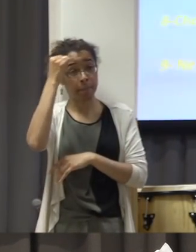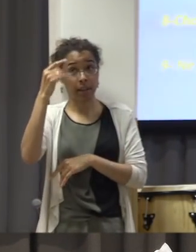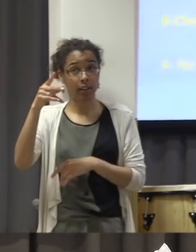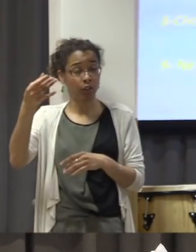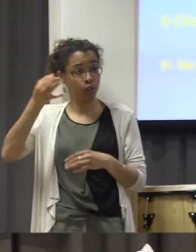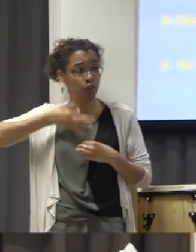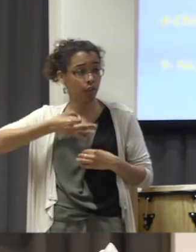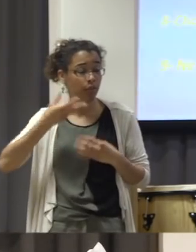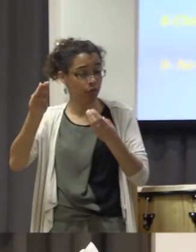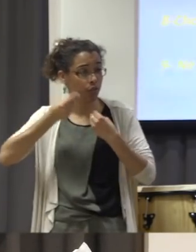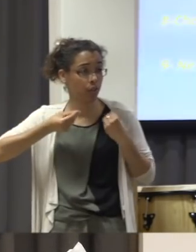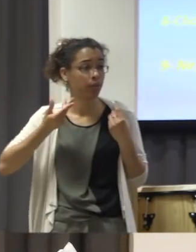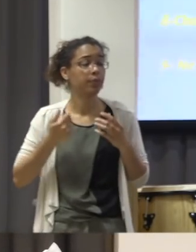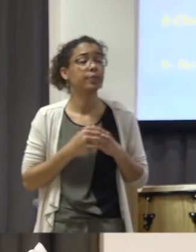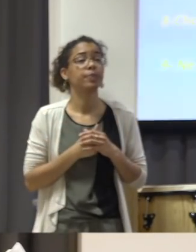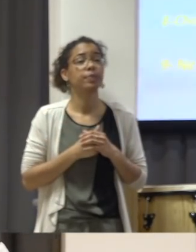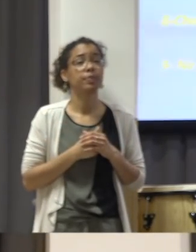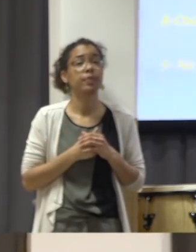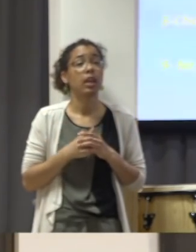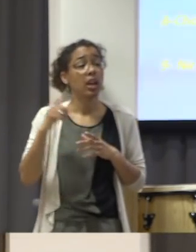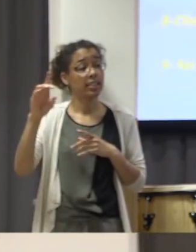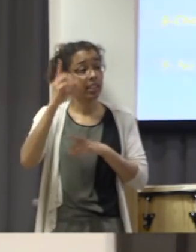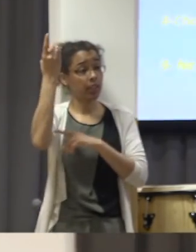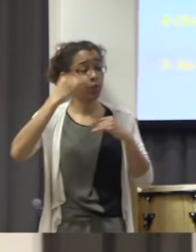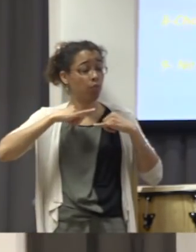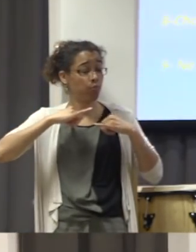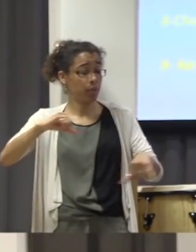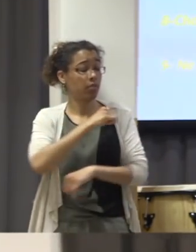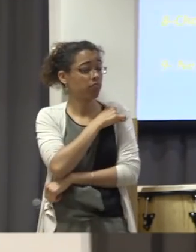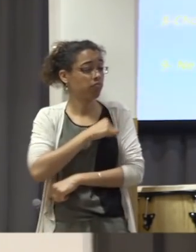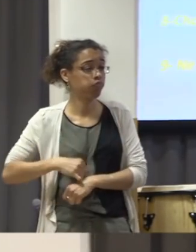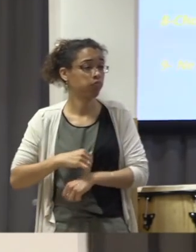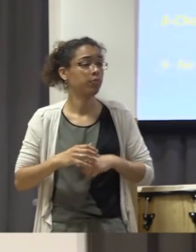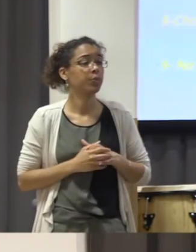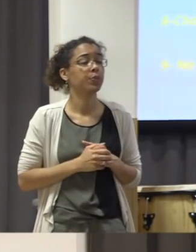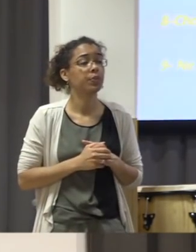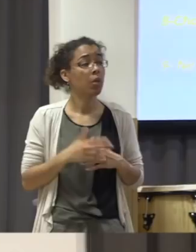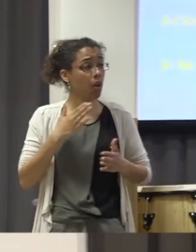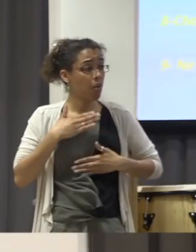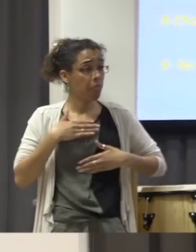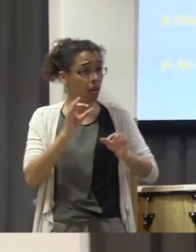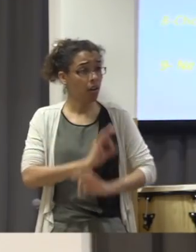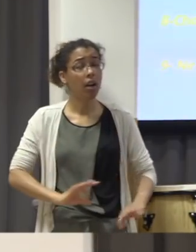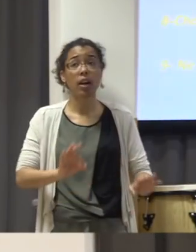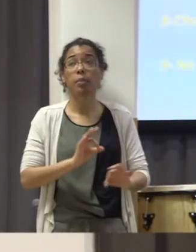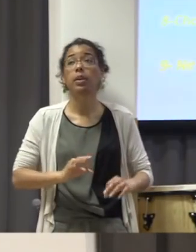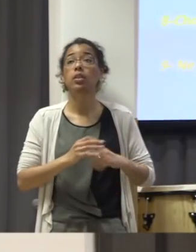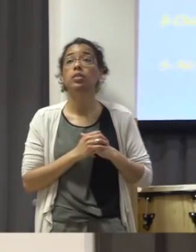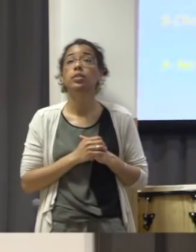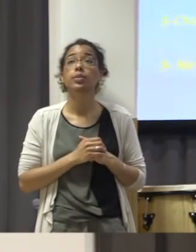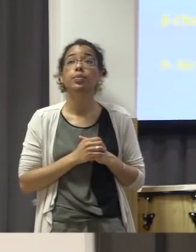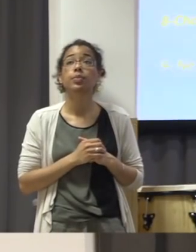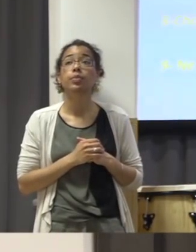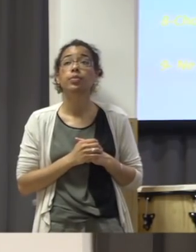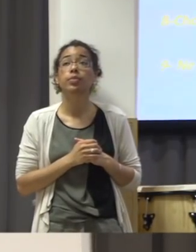L'ennemi viendra, c'est Dieu qui est tout-puissant. Alléluia. Je n'ai pas à avoir peur. Alors, bien-aimés, nous